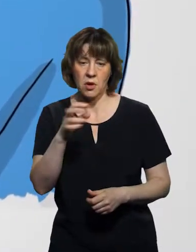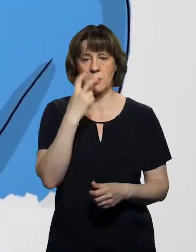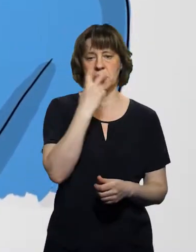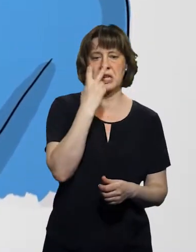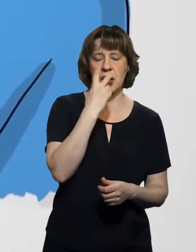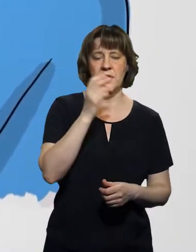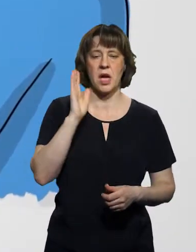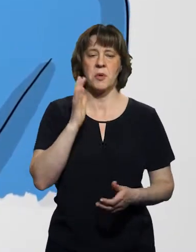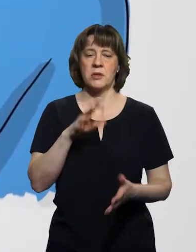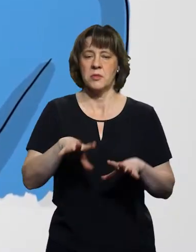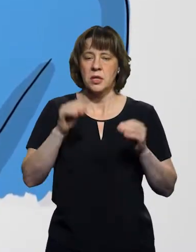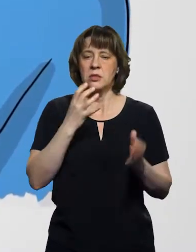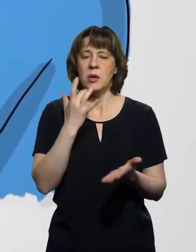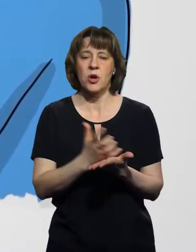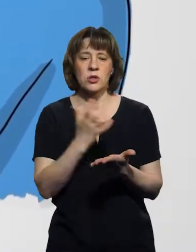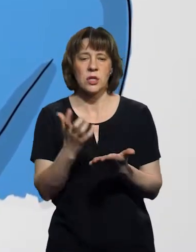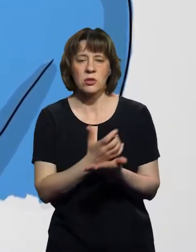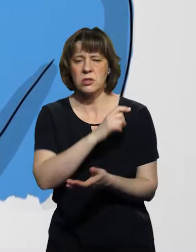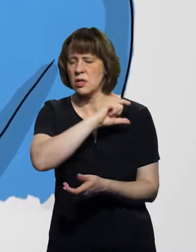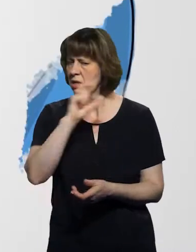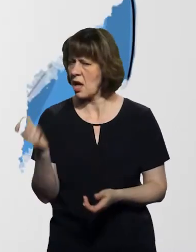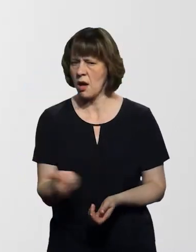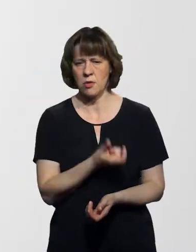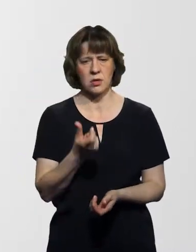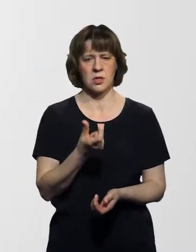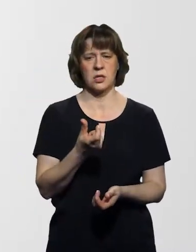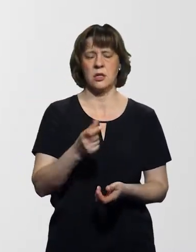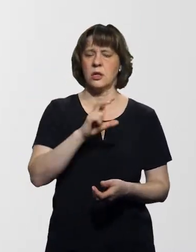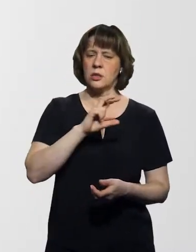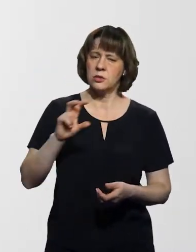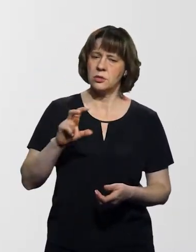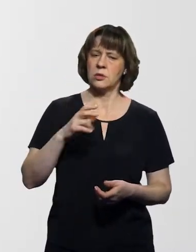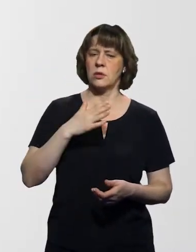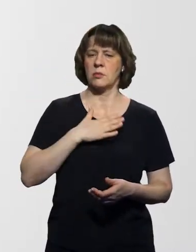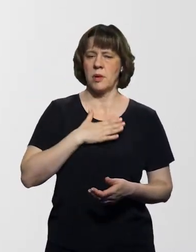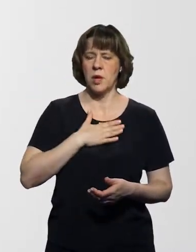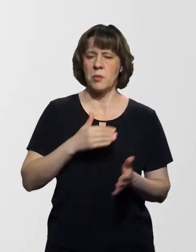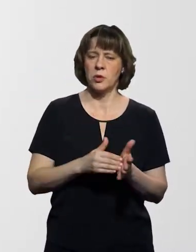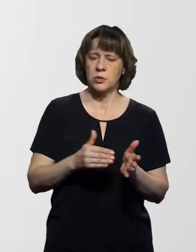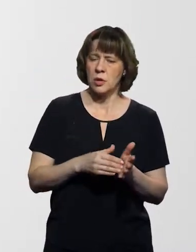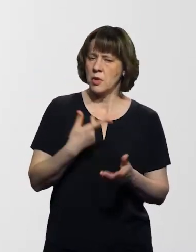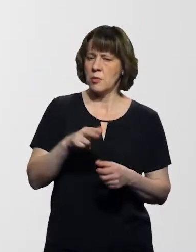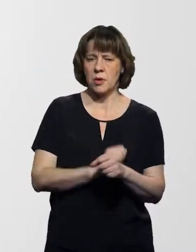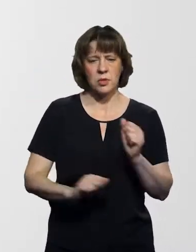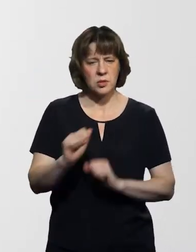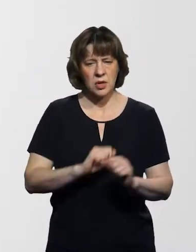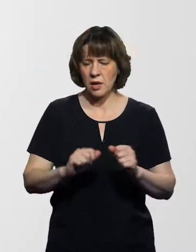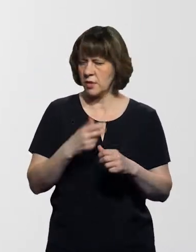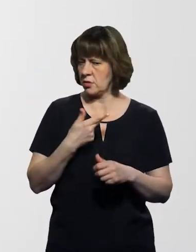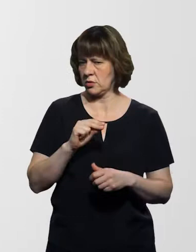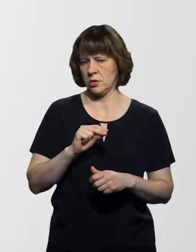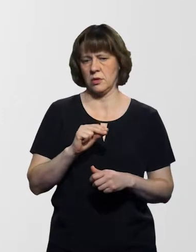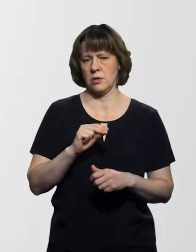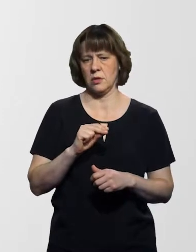im z ciekawością, a potem zaczynamy z nich korzystać cały czas, niezależnie od tego, czy mierzymy się z niepełnosprawnością albo innymi